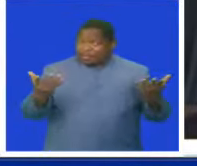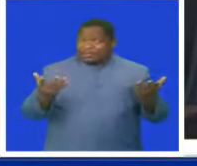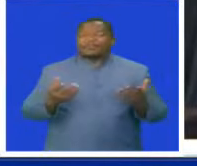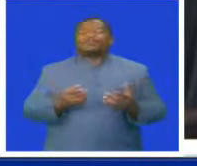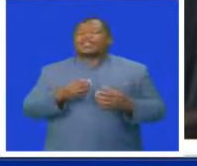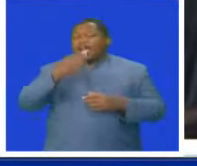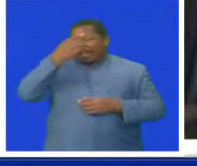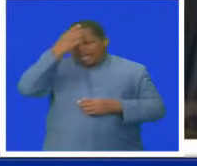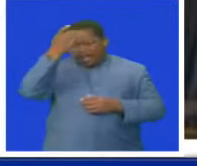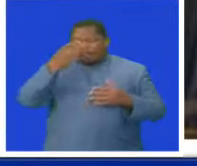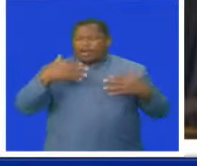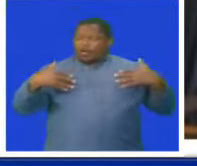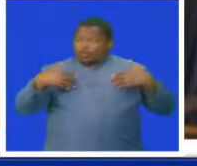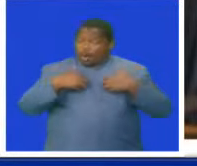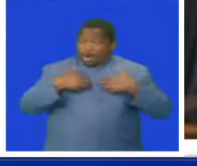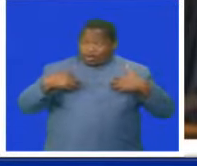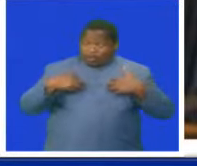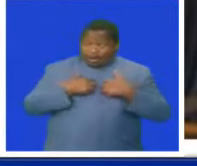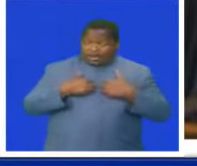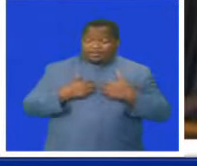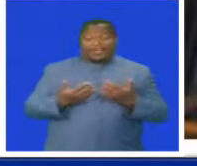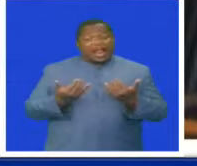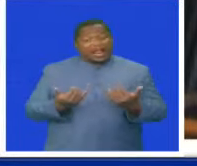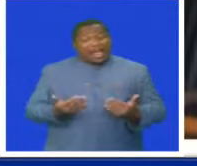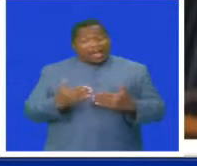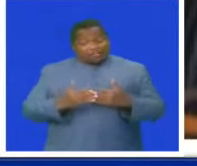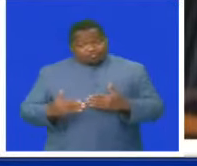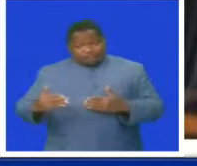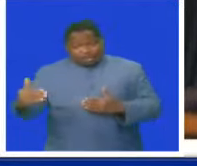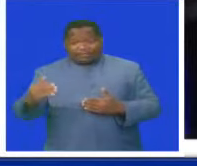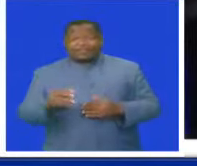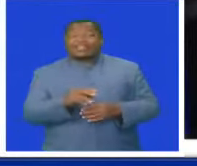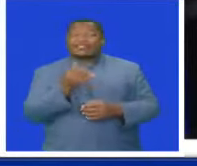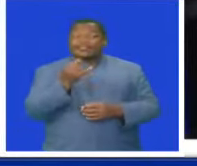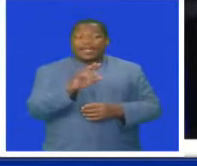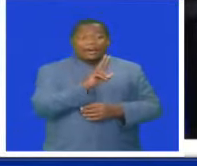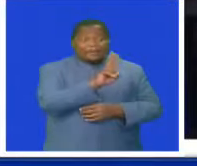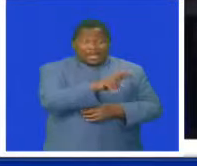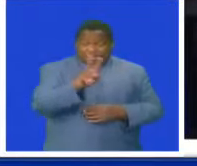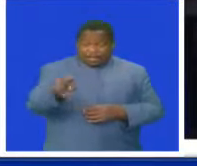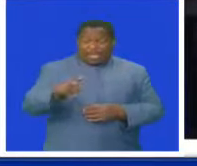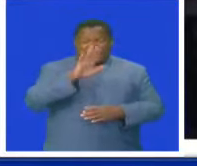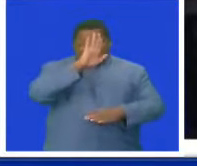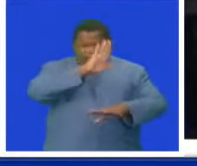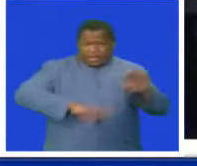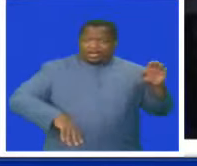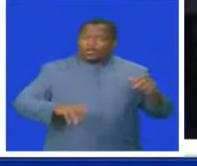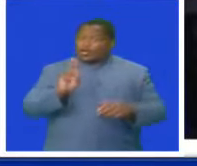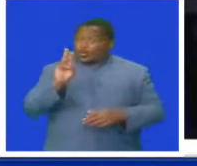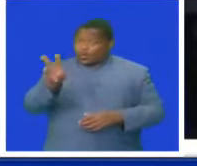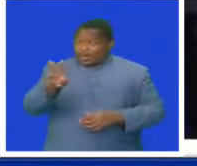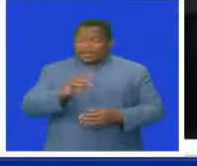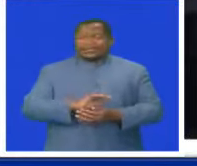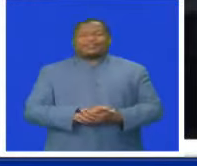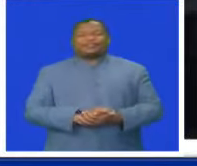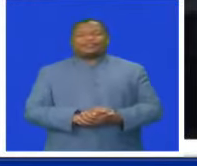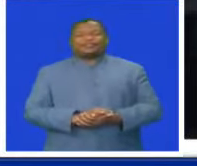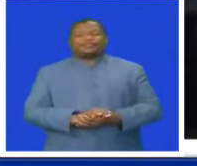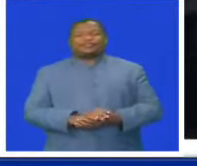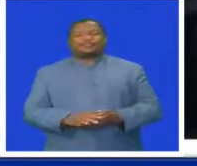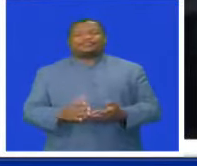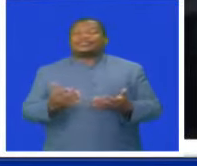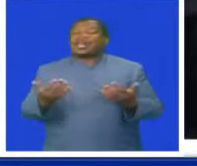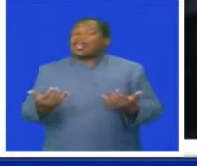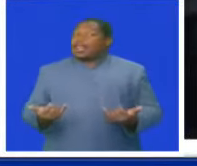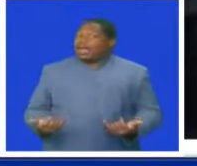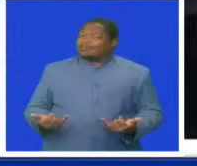nakumabhizinisi atawuchubeka angayihloniphi le migomo. Lobu buhlungu-ke ukuthi uhulumende sowubone